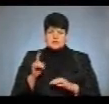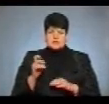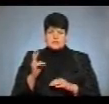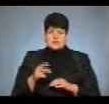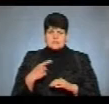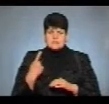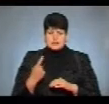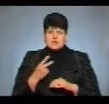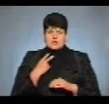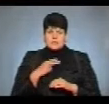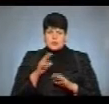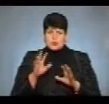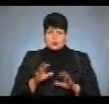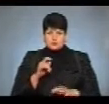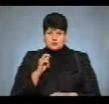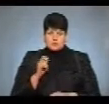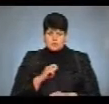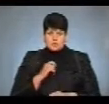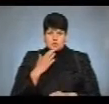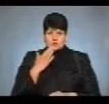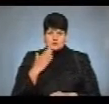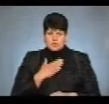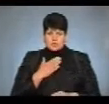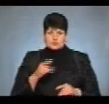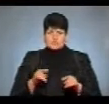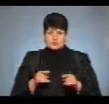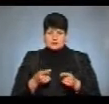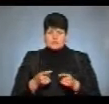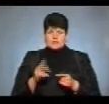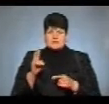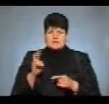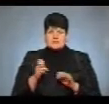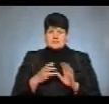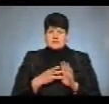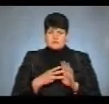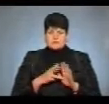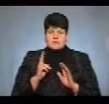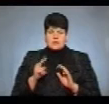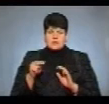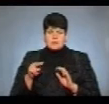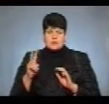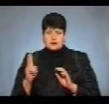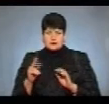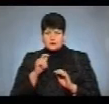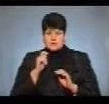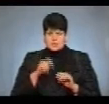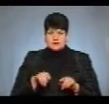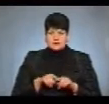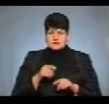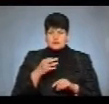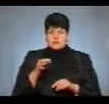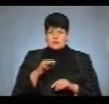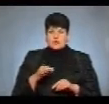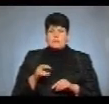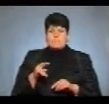121 Кримінального кодексу України. Останнього затримано в порядку статті 208 КПК України. Також повідомлено про